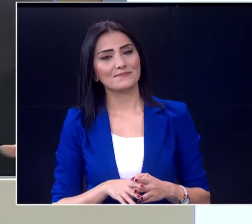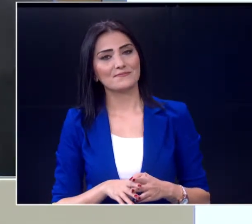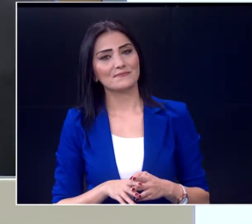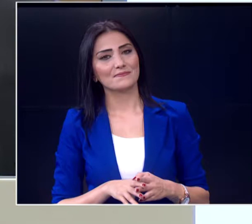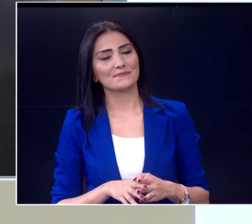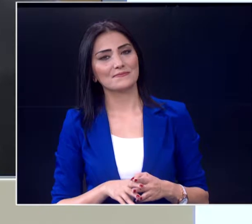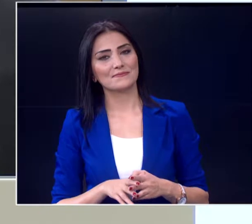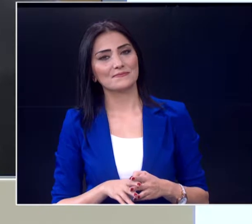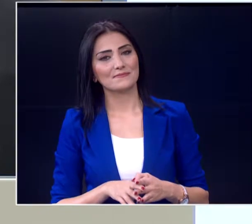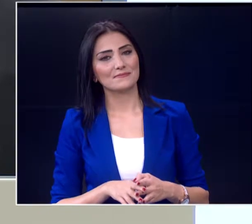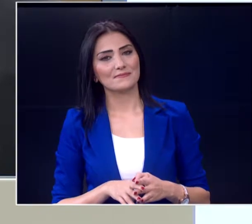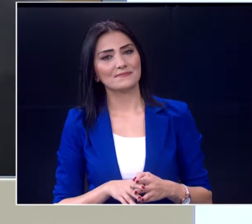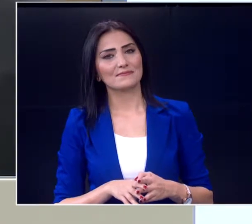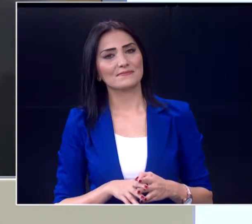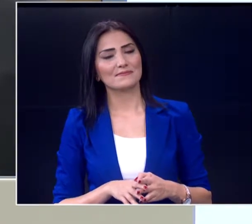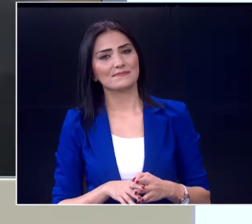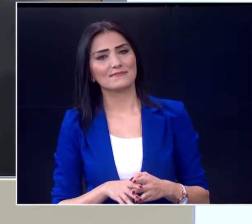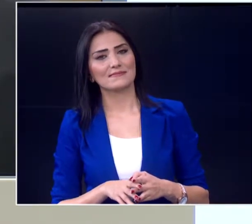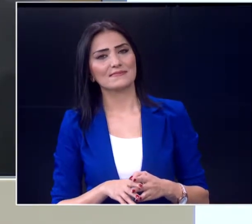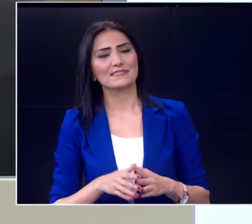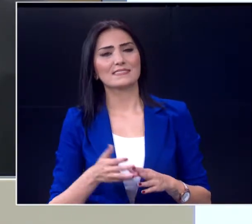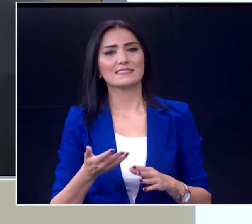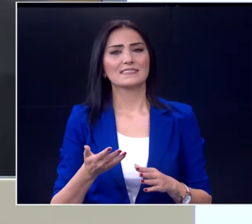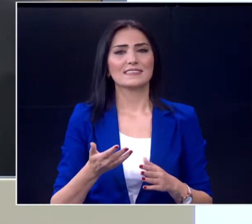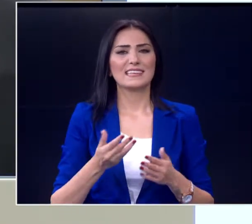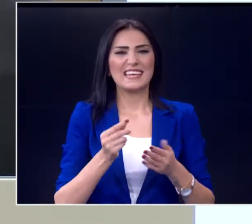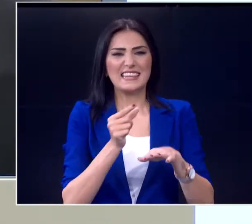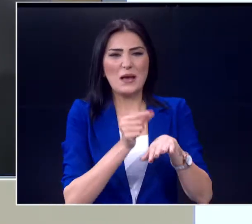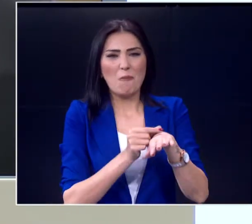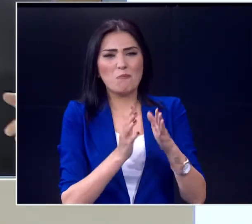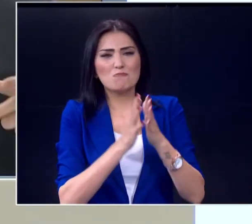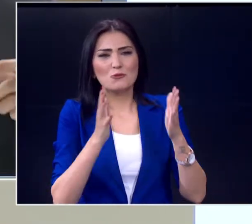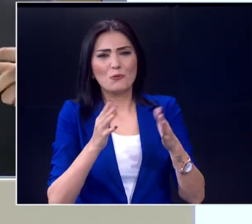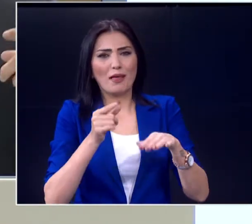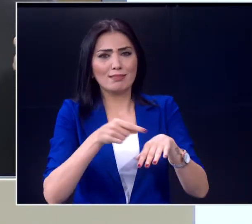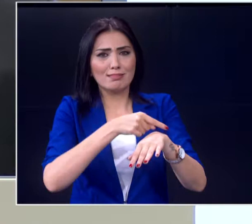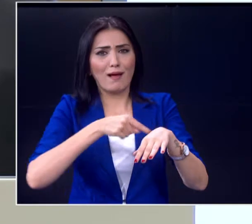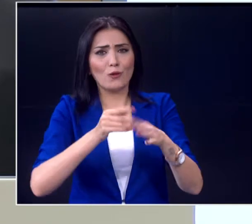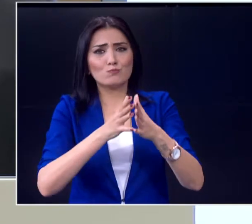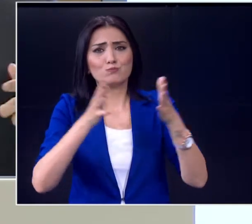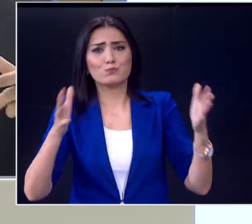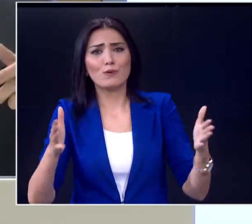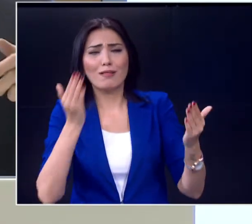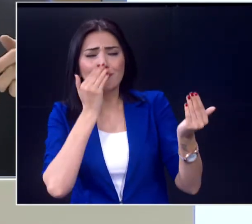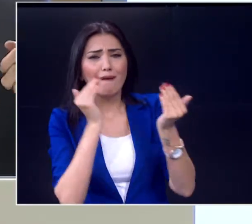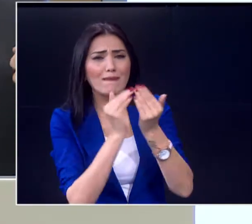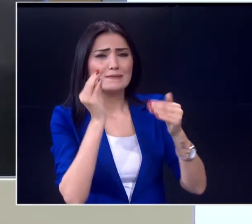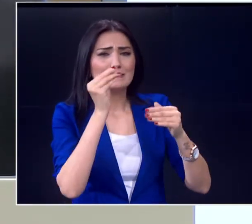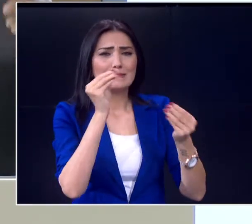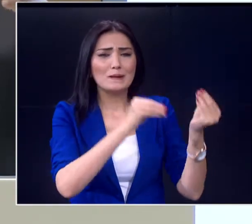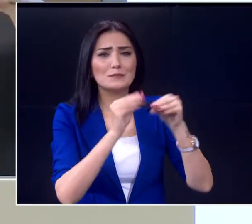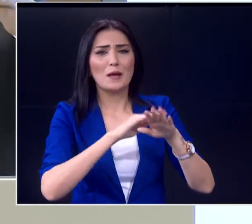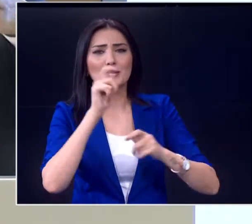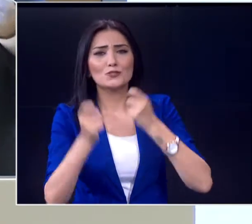yani... Yama büyük, küçük, delik büyük hesabı ne yapıyor? Denkleştirmeye çalışıyor.